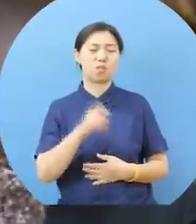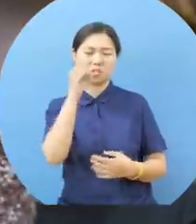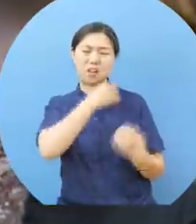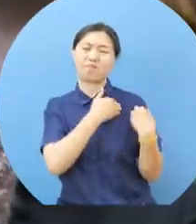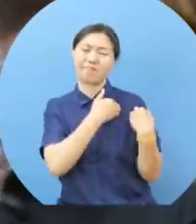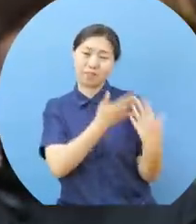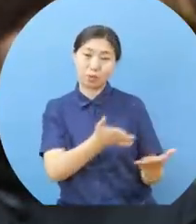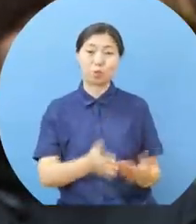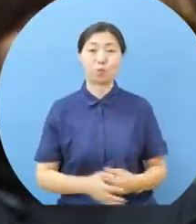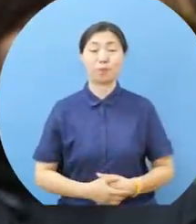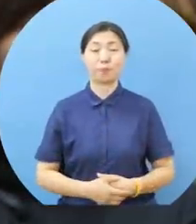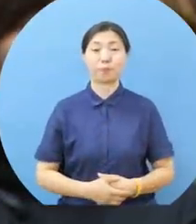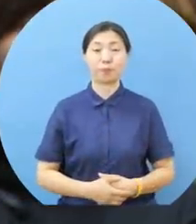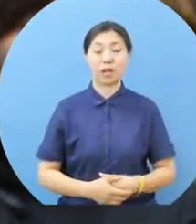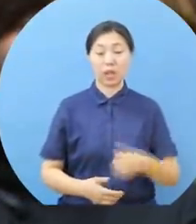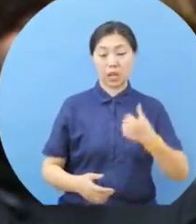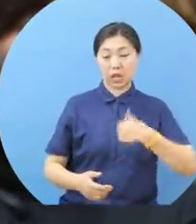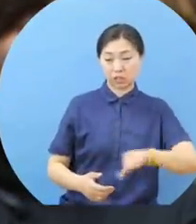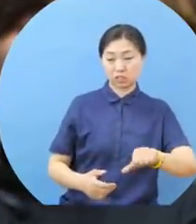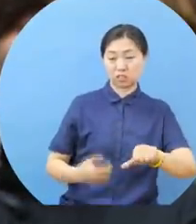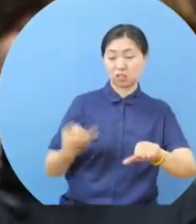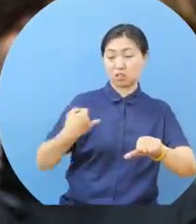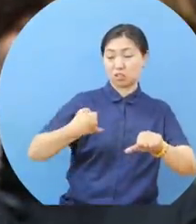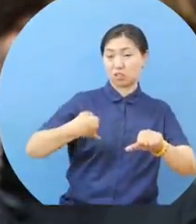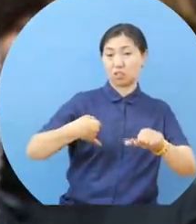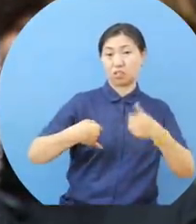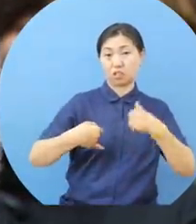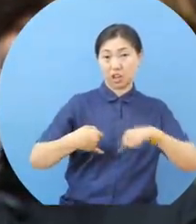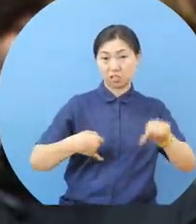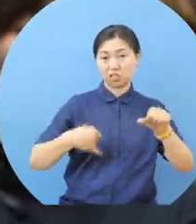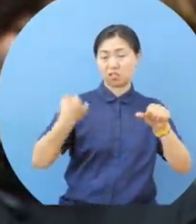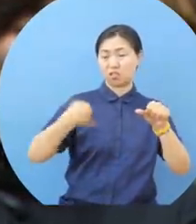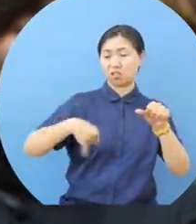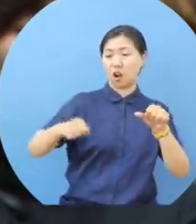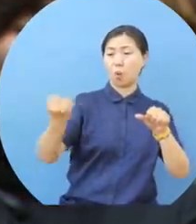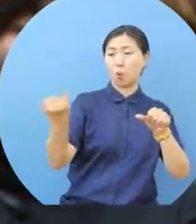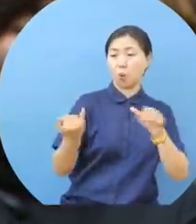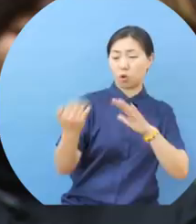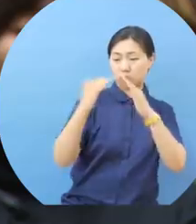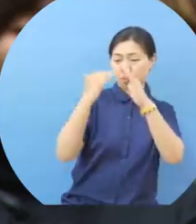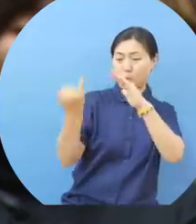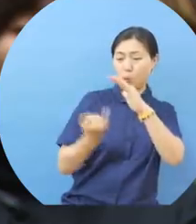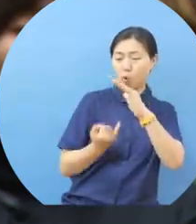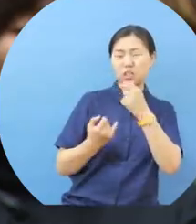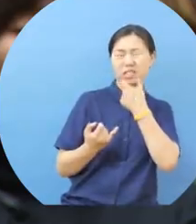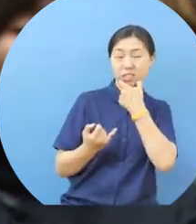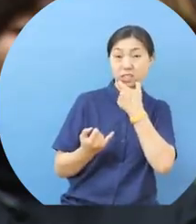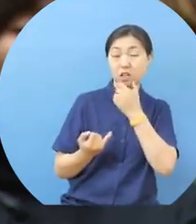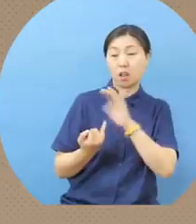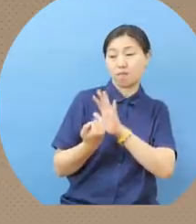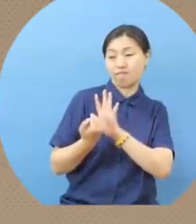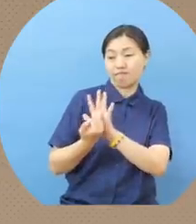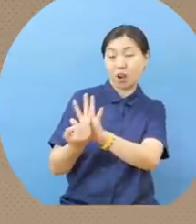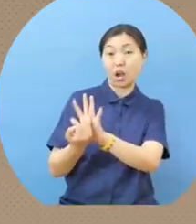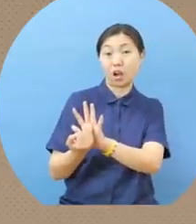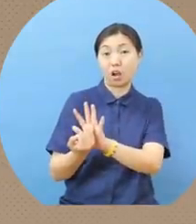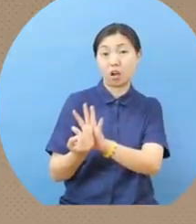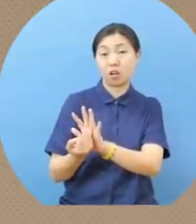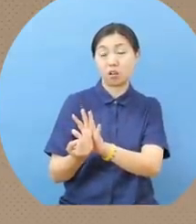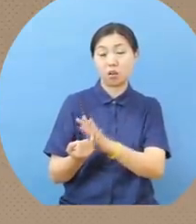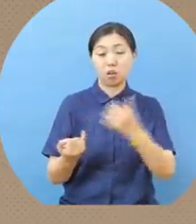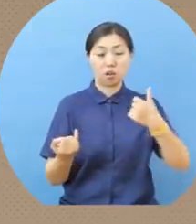카페 벨 동생이 집에 오는 것도 너무 실험 5 독에 하라고 그러고 노 덕에